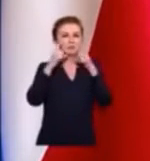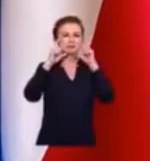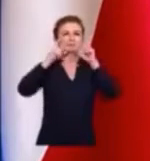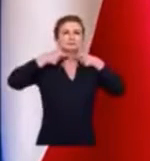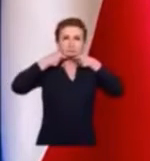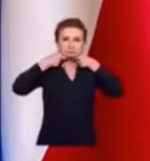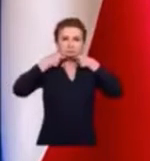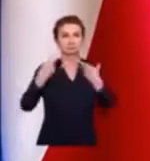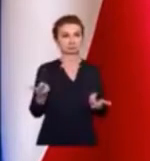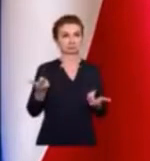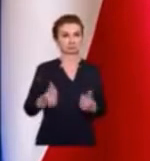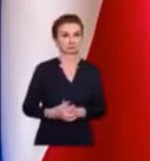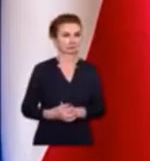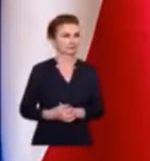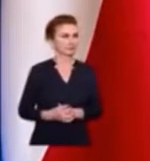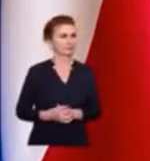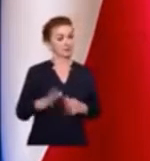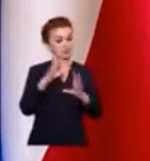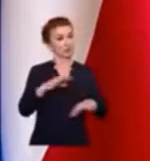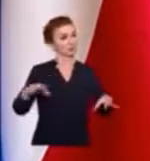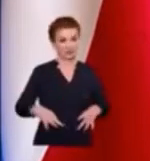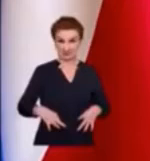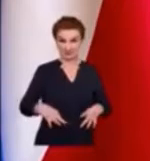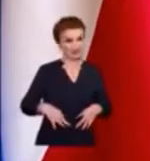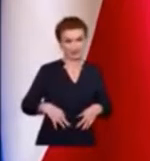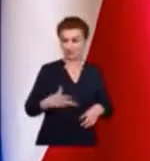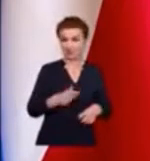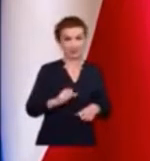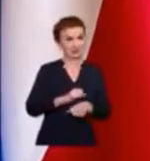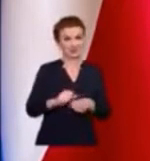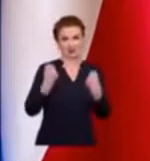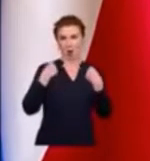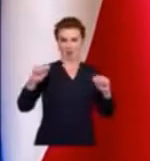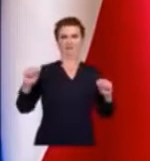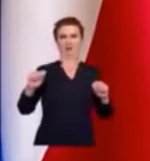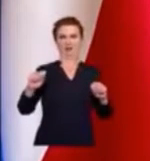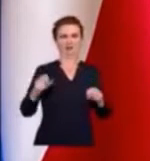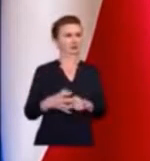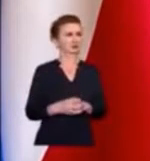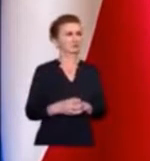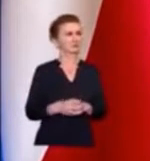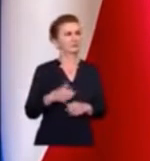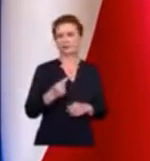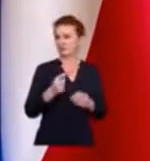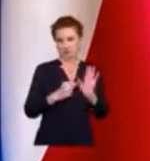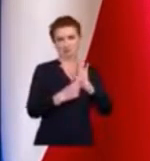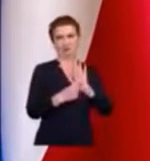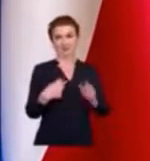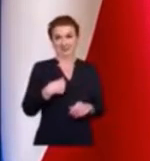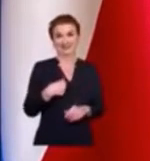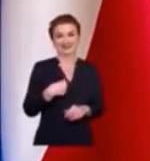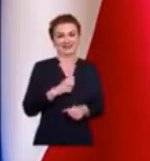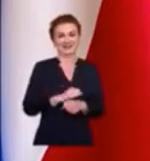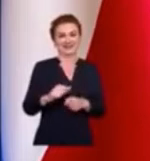na brodę. Szanowni państwo, to nie jest odwaga, to nie jest pokazanie, jaki ja